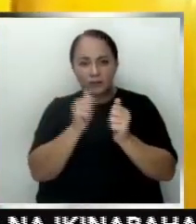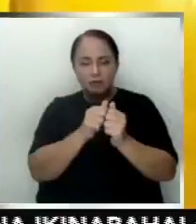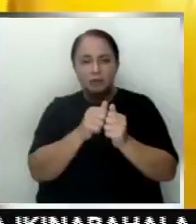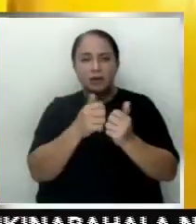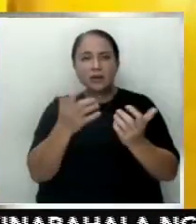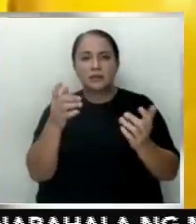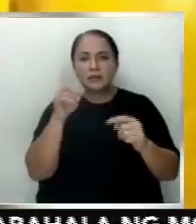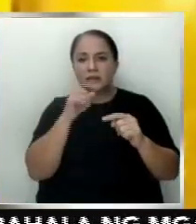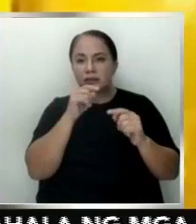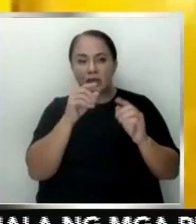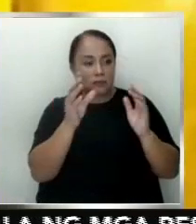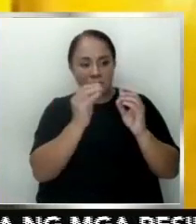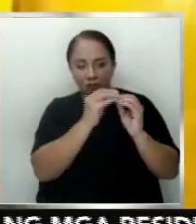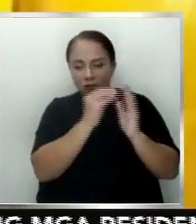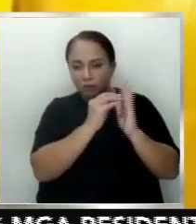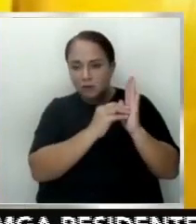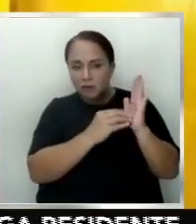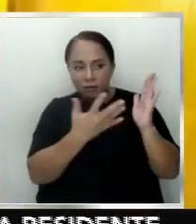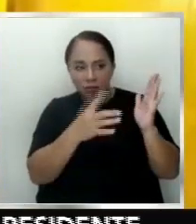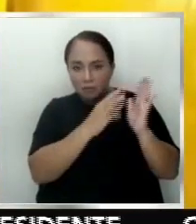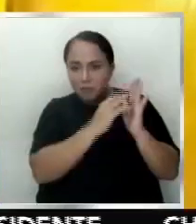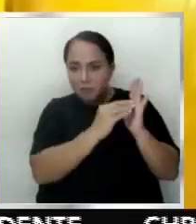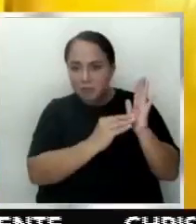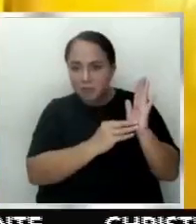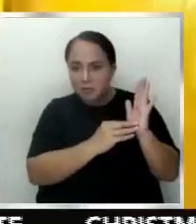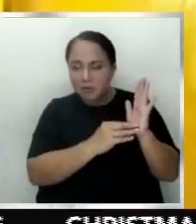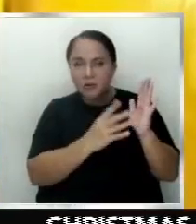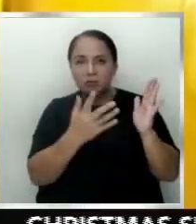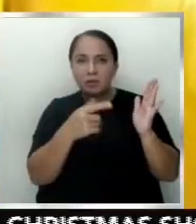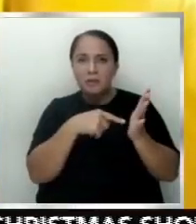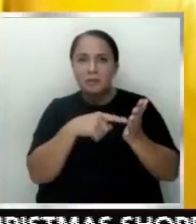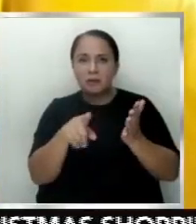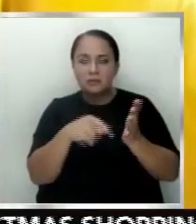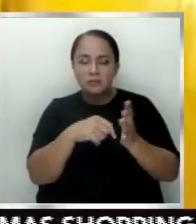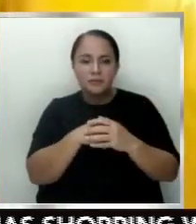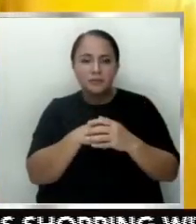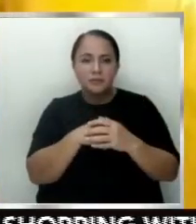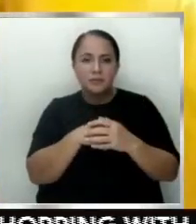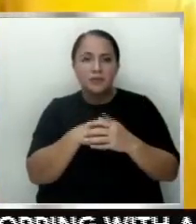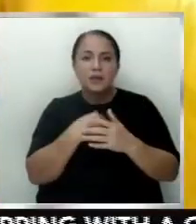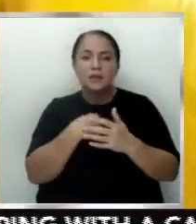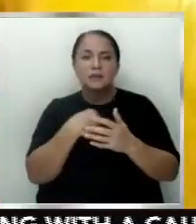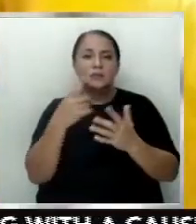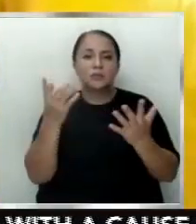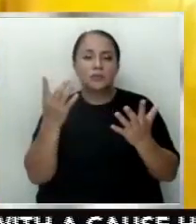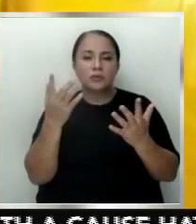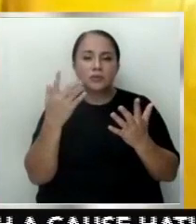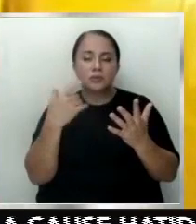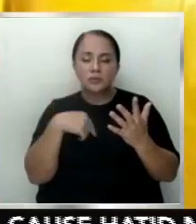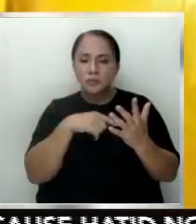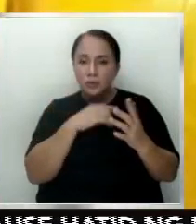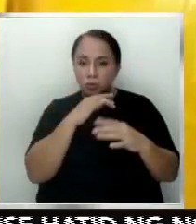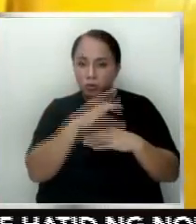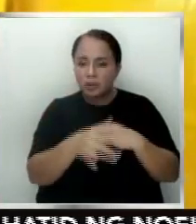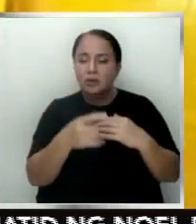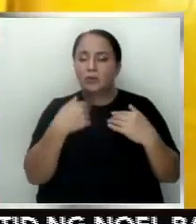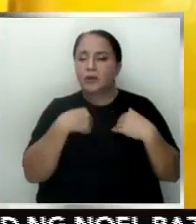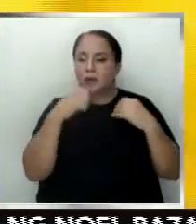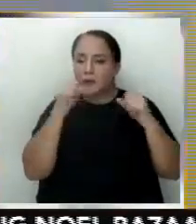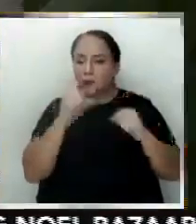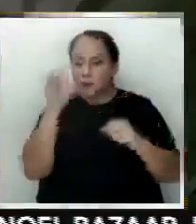kasama dun sa listahan na yon na mababayaran, at least po hanggat maaga, magagawa ng paraan